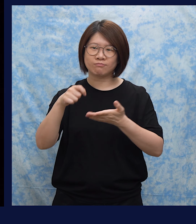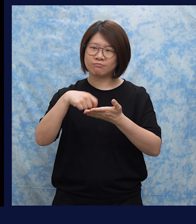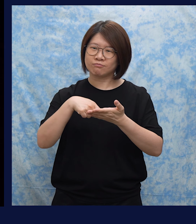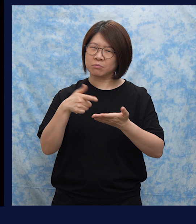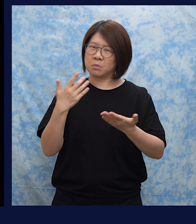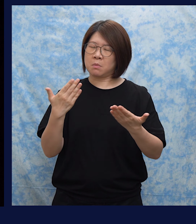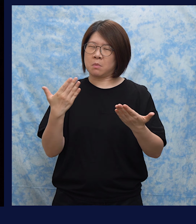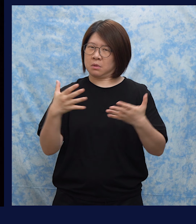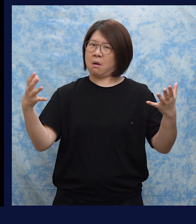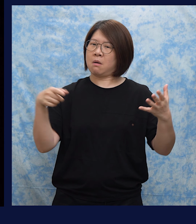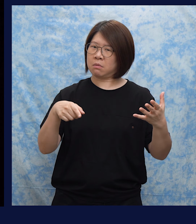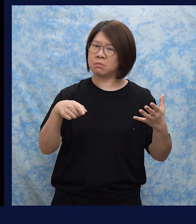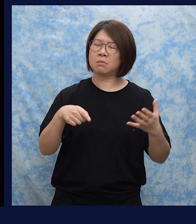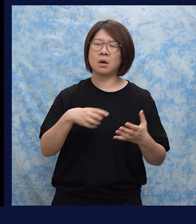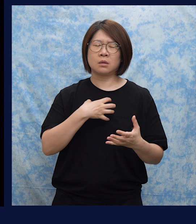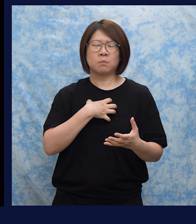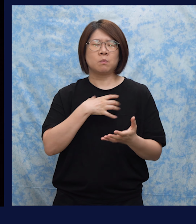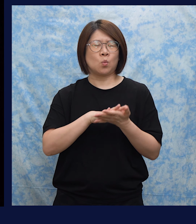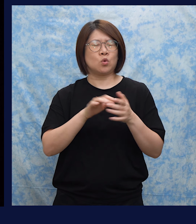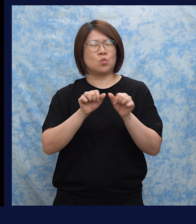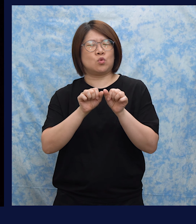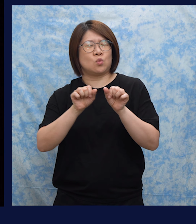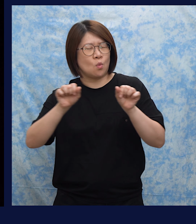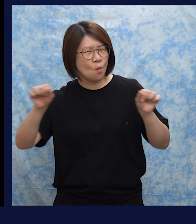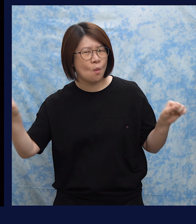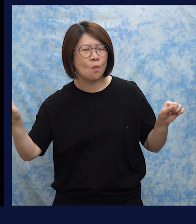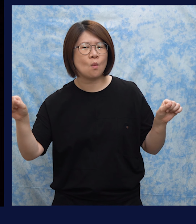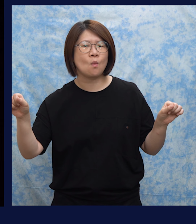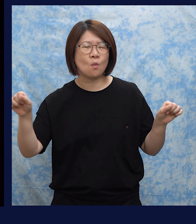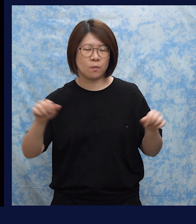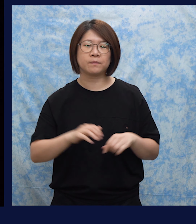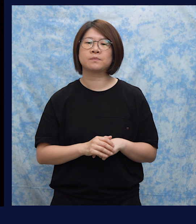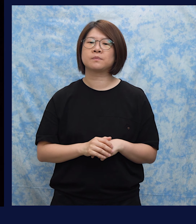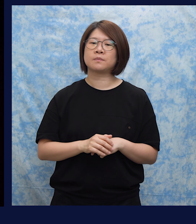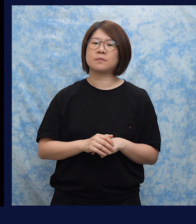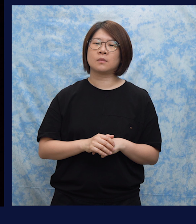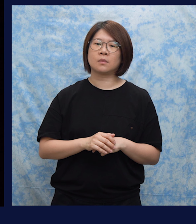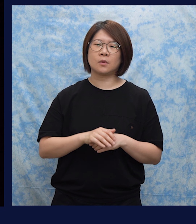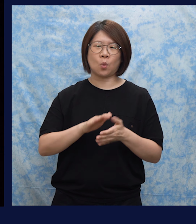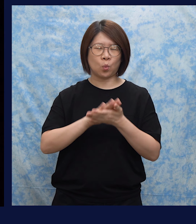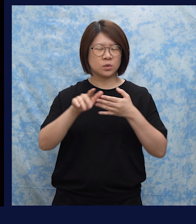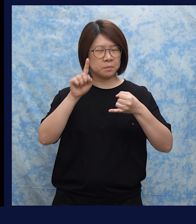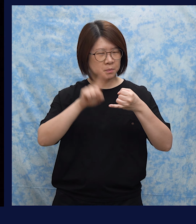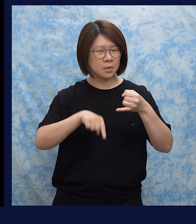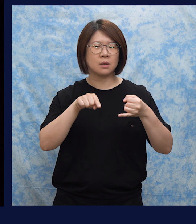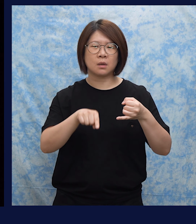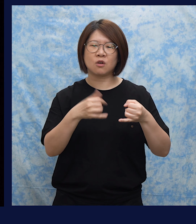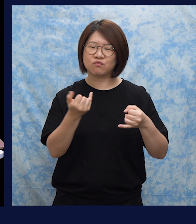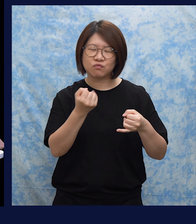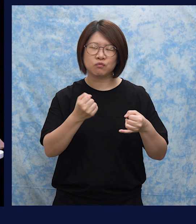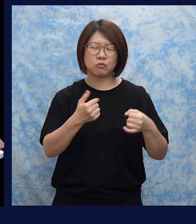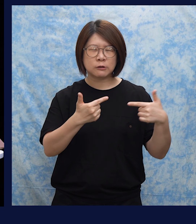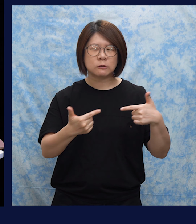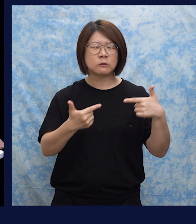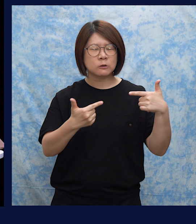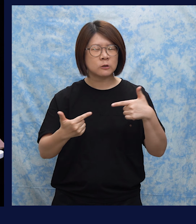難曲咧，佢本身嘅編制就大啲嘅，咁個感覺咧亦都係即係更加長啦。去到結尾呢一個部分咧，好似